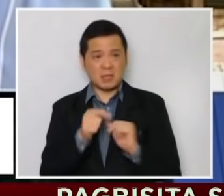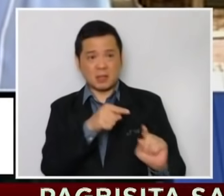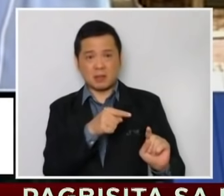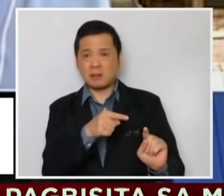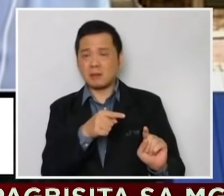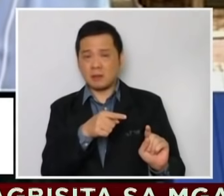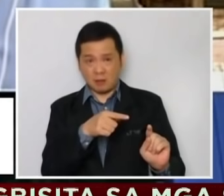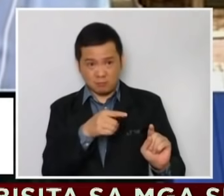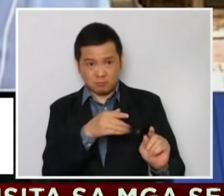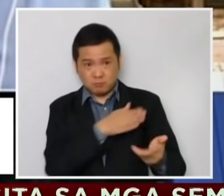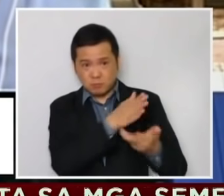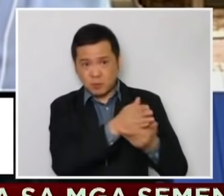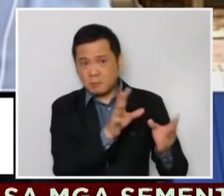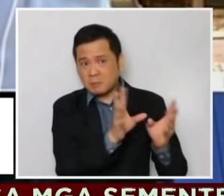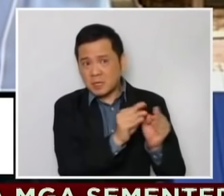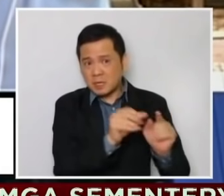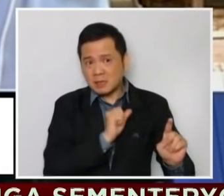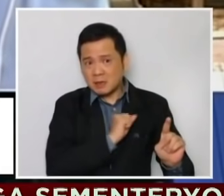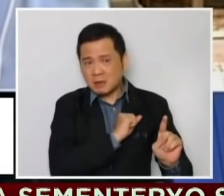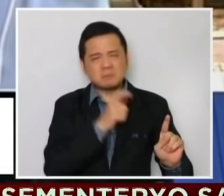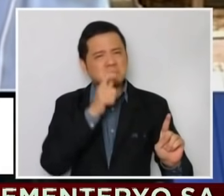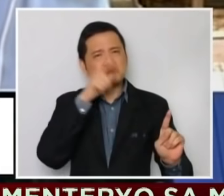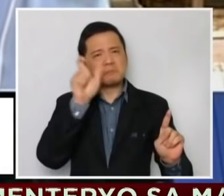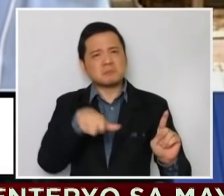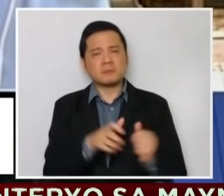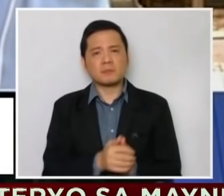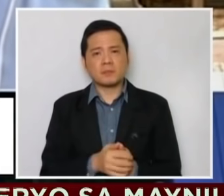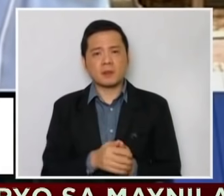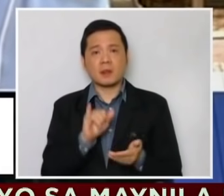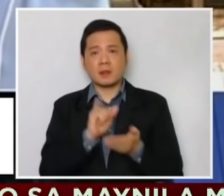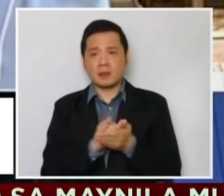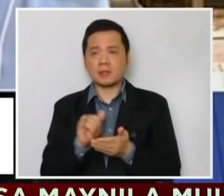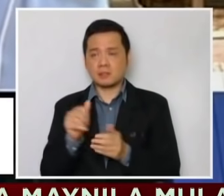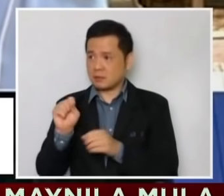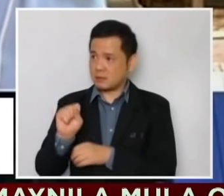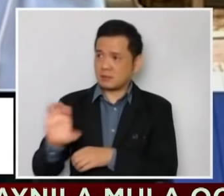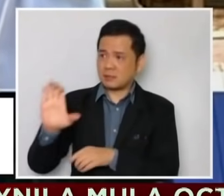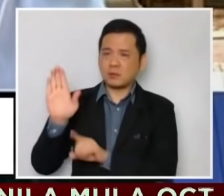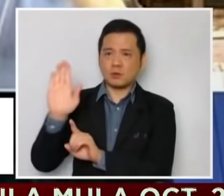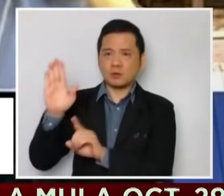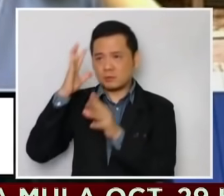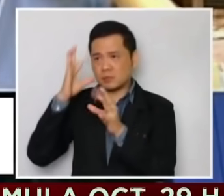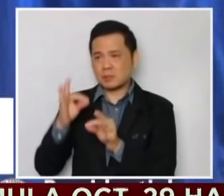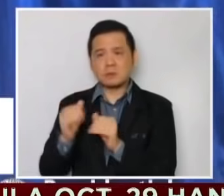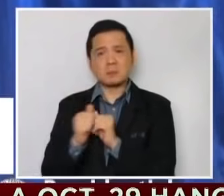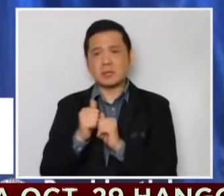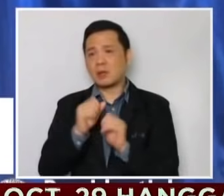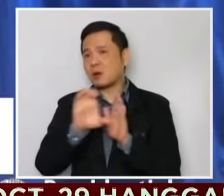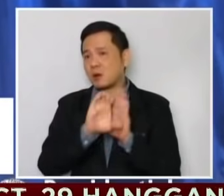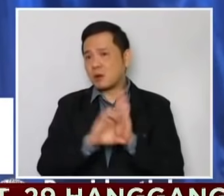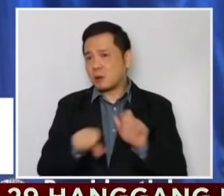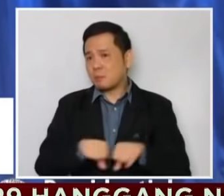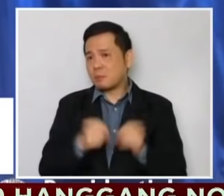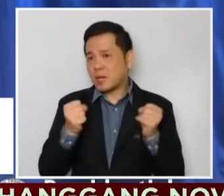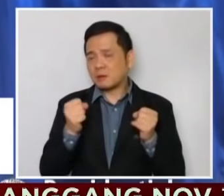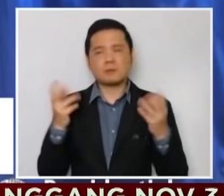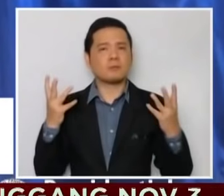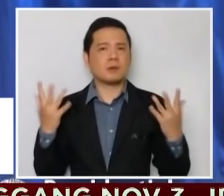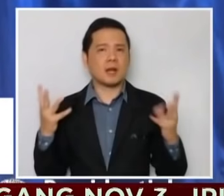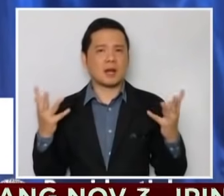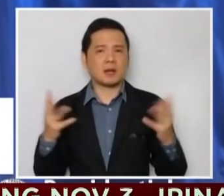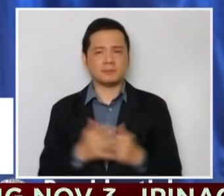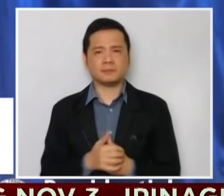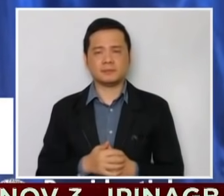Yan po ay aktwal na desisyon ng Korte Suprema, so wala pong paglabag sa saligang batas. Una nang iginiit